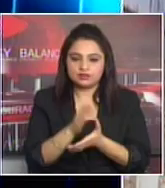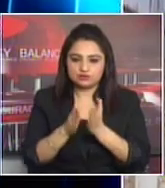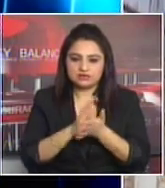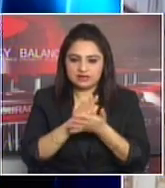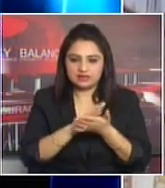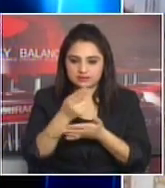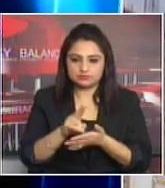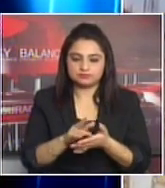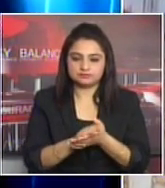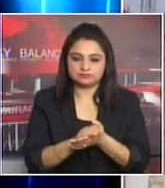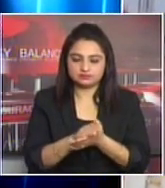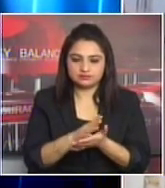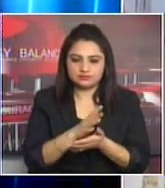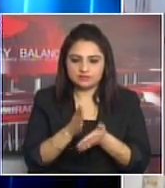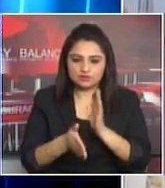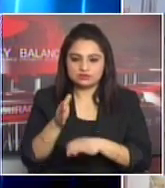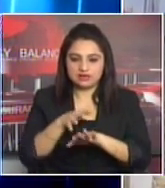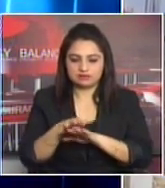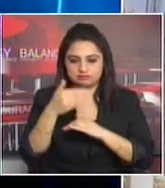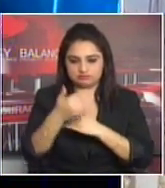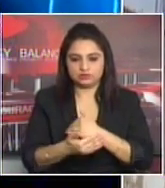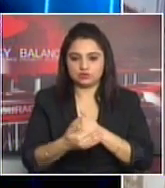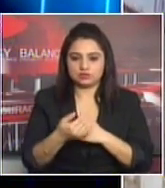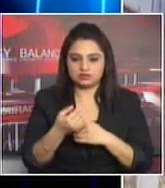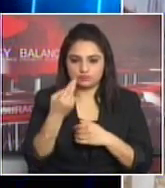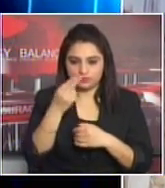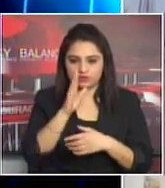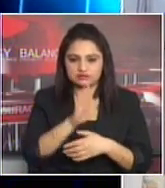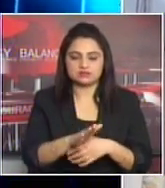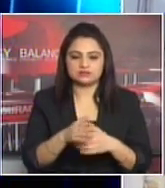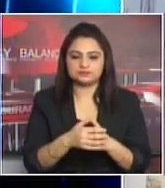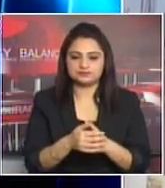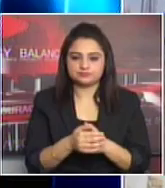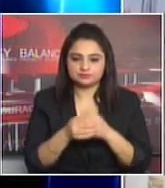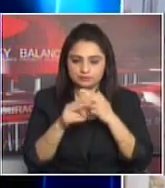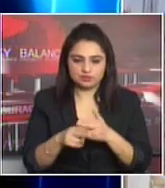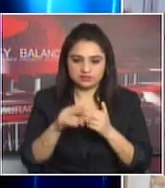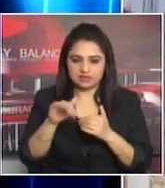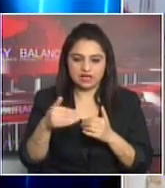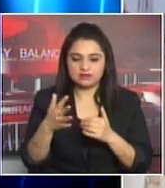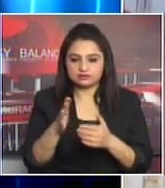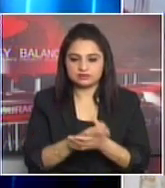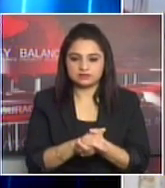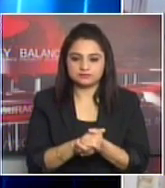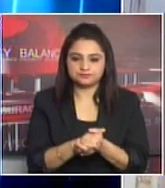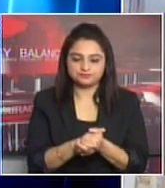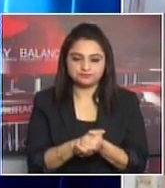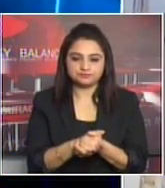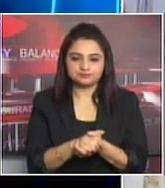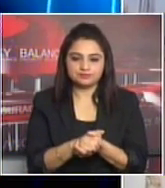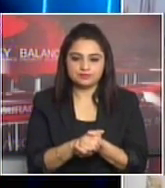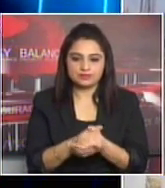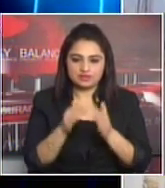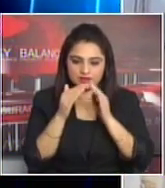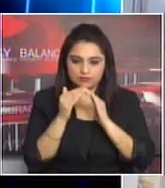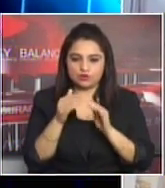योजनाहरू स्थगितमा छन्। अब बजेट भएन भनेर चाहिँ समन्वय समिति इन्जिनियर रविन महर्जनजीले भन्नुहुन्छ, उहाँ पनि